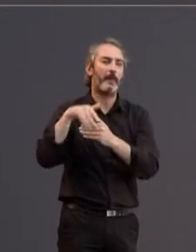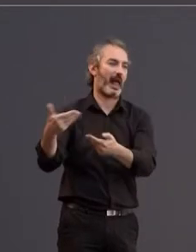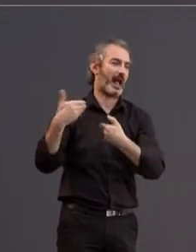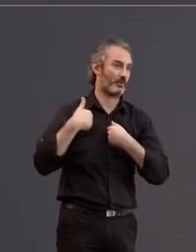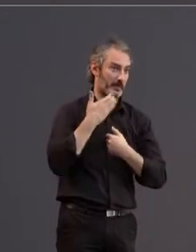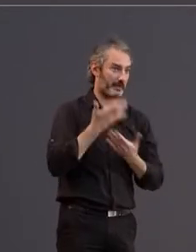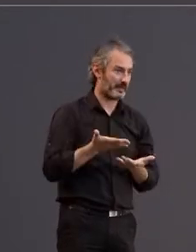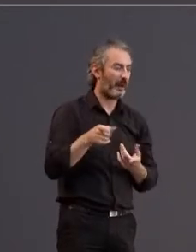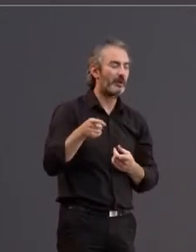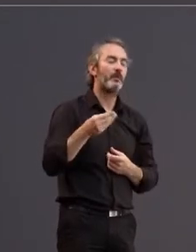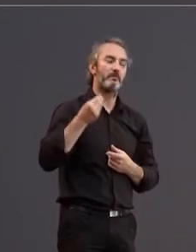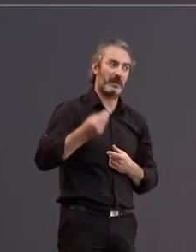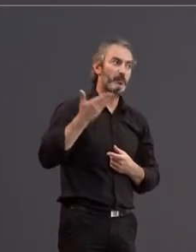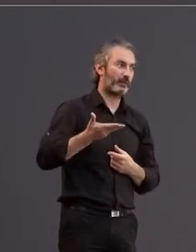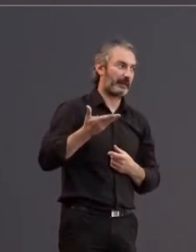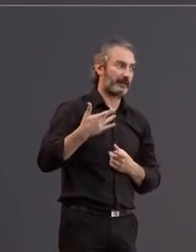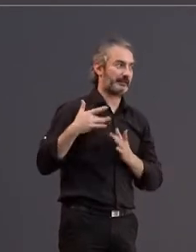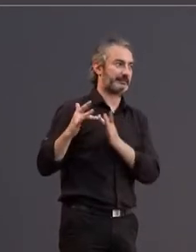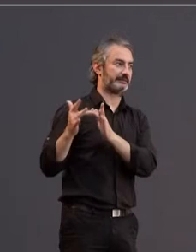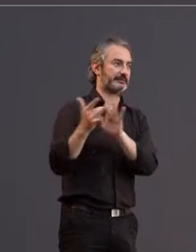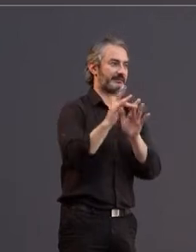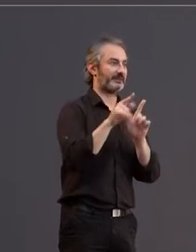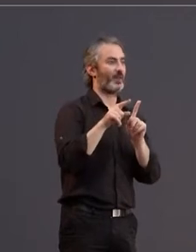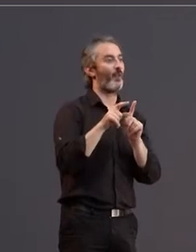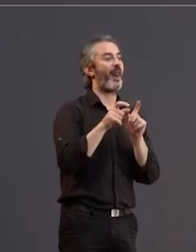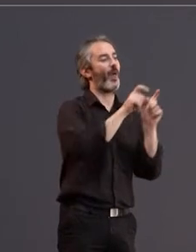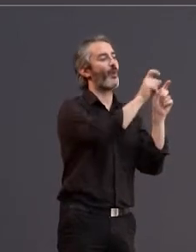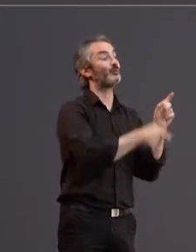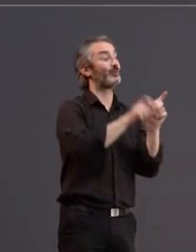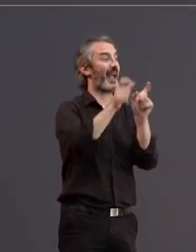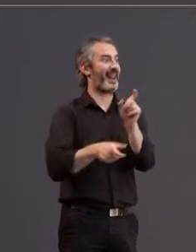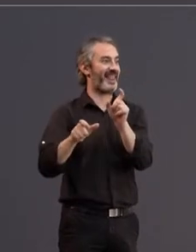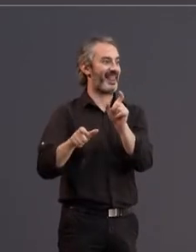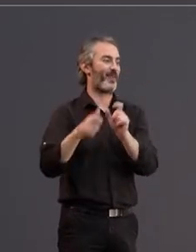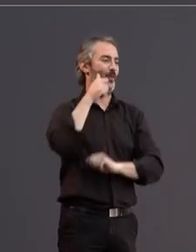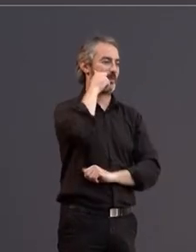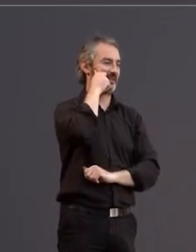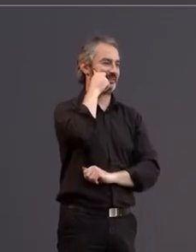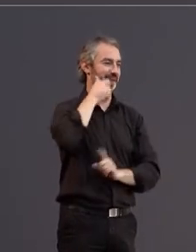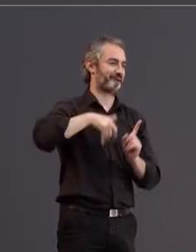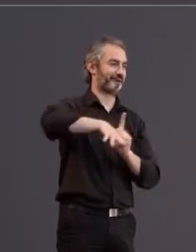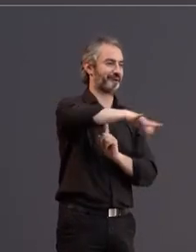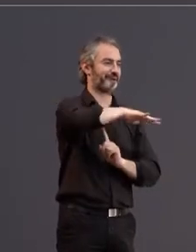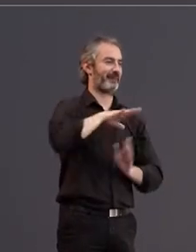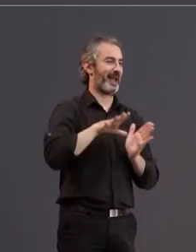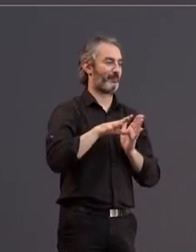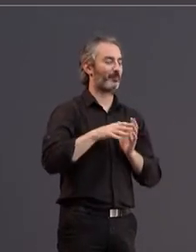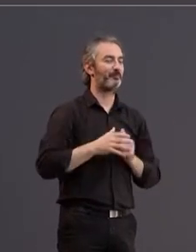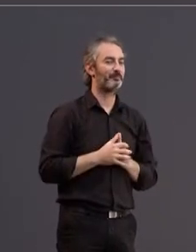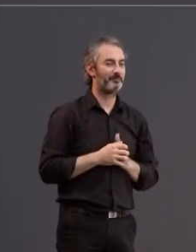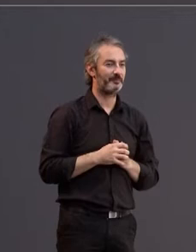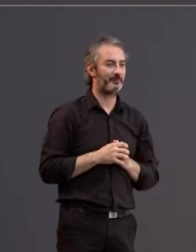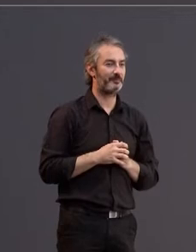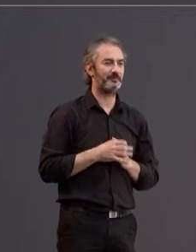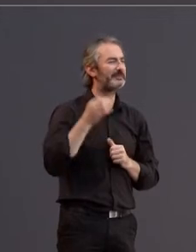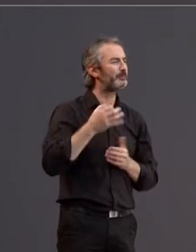que va molt bé tenir sempre aquests glossaris humans a la prop. Dubteu sempre de